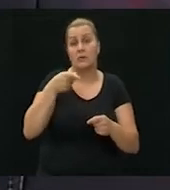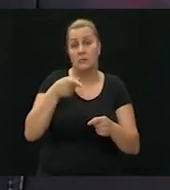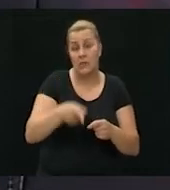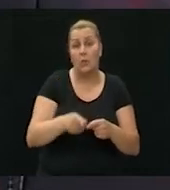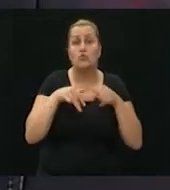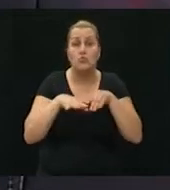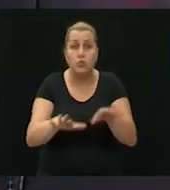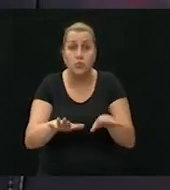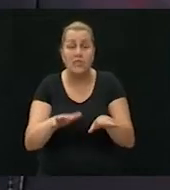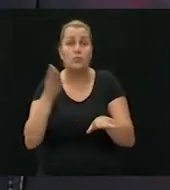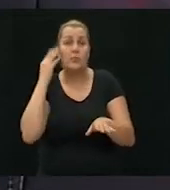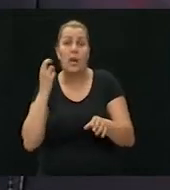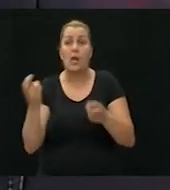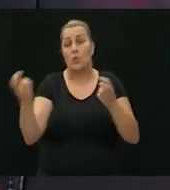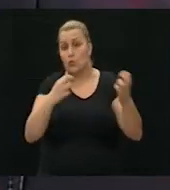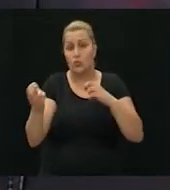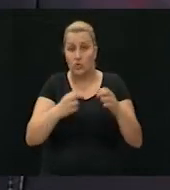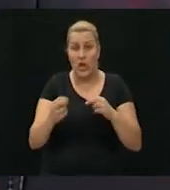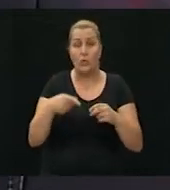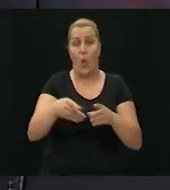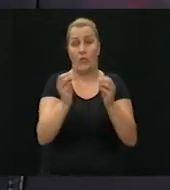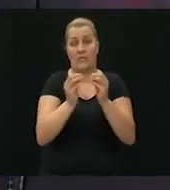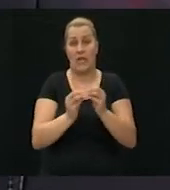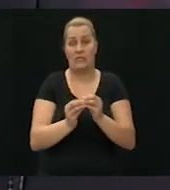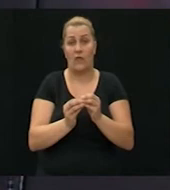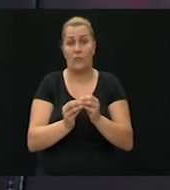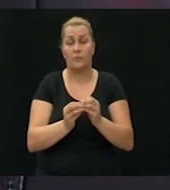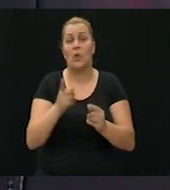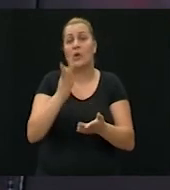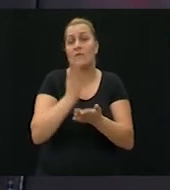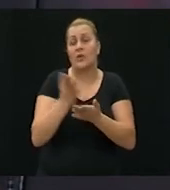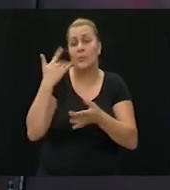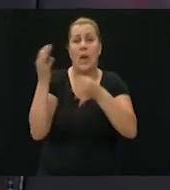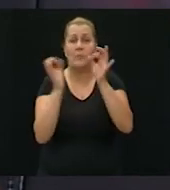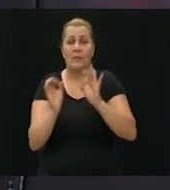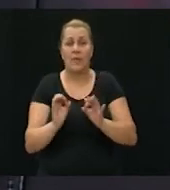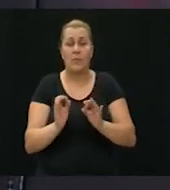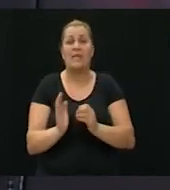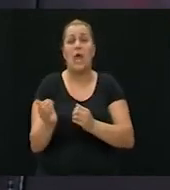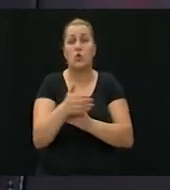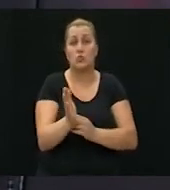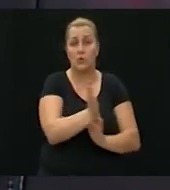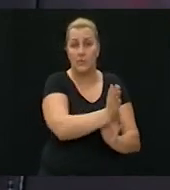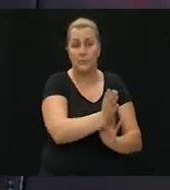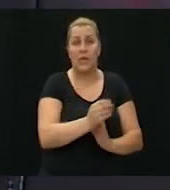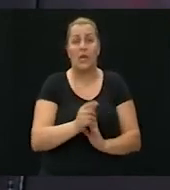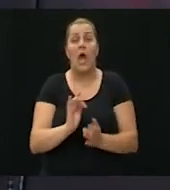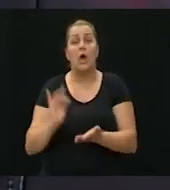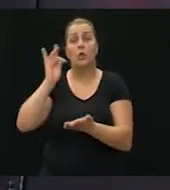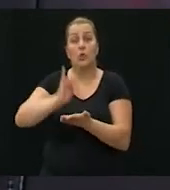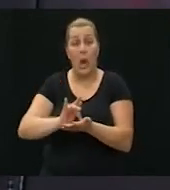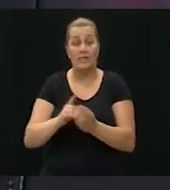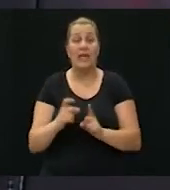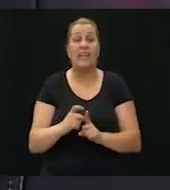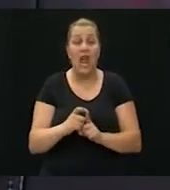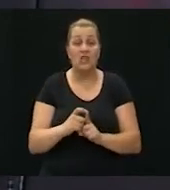su ljudi bili mobilizirani u sastavu te brigade, koja je već bila pripremana za jug. A sam dolazak u Dračeva, znate